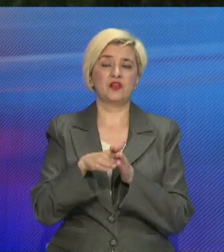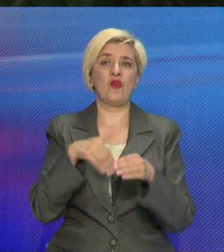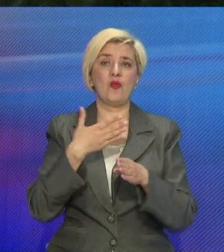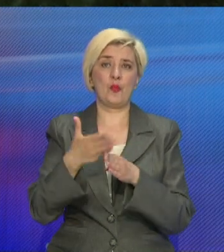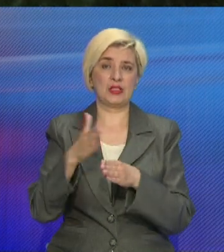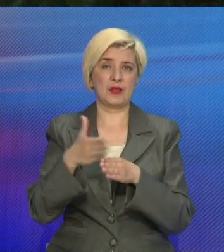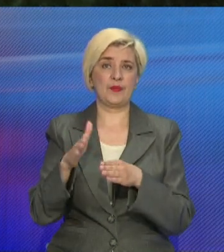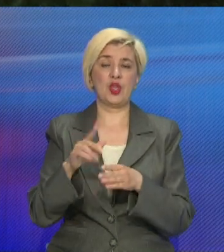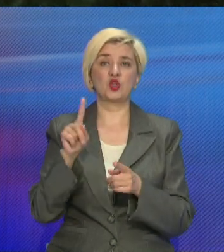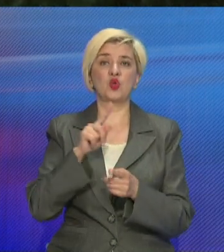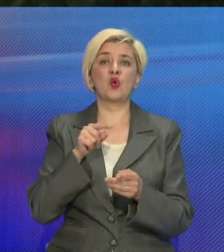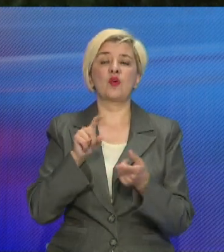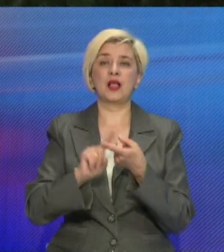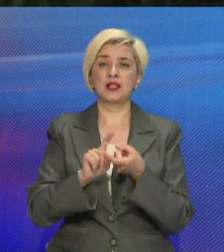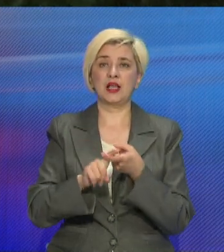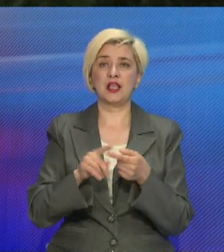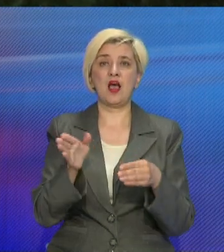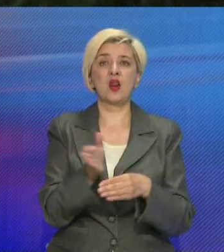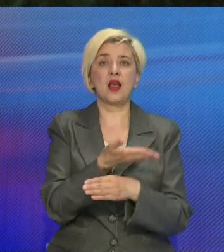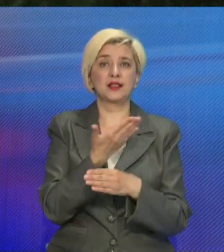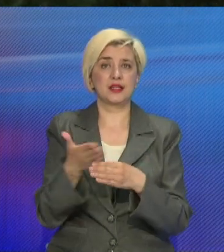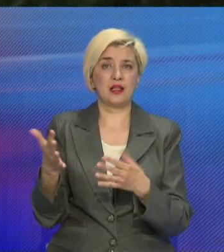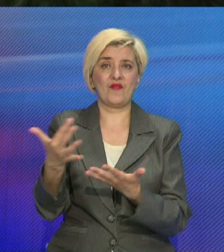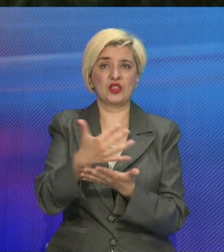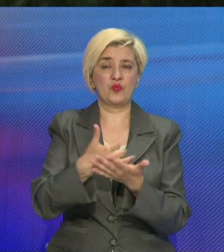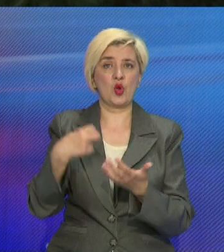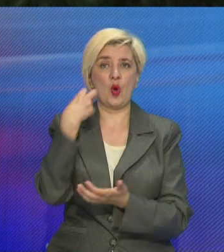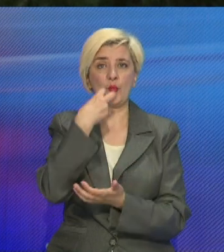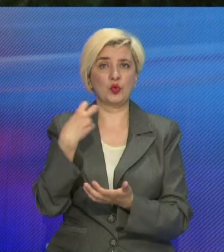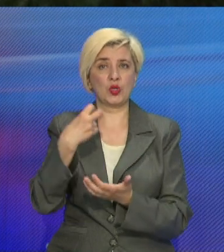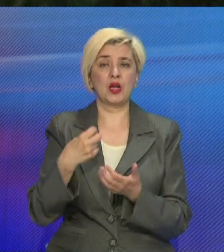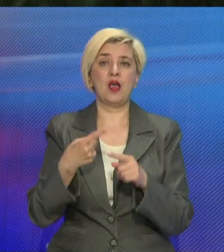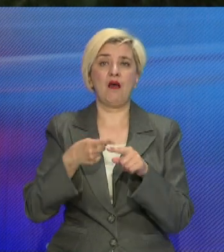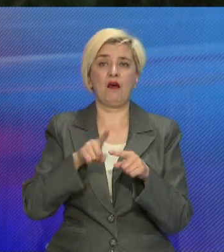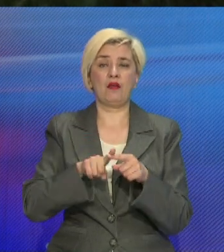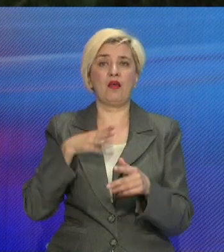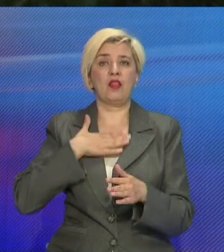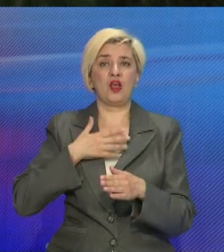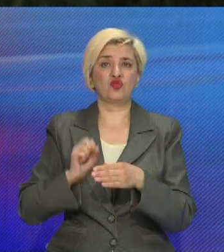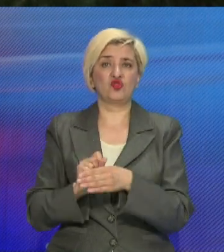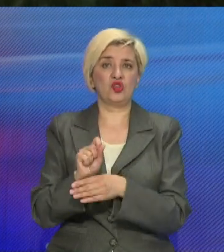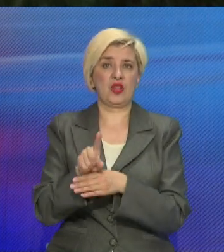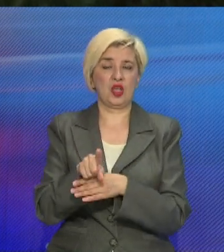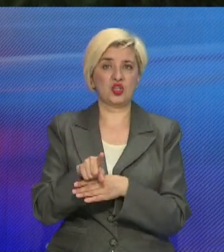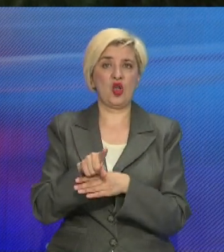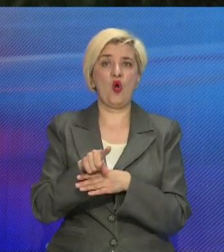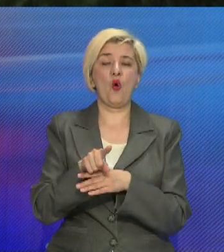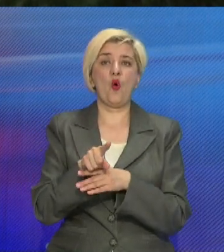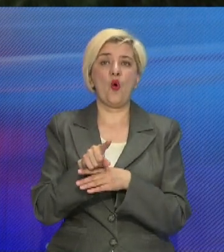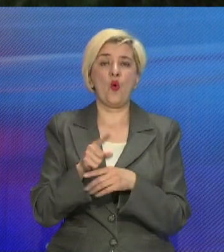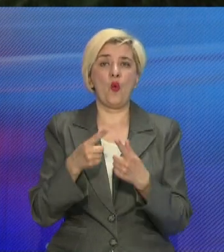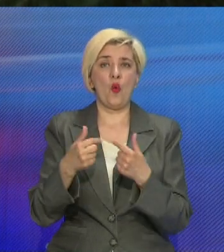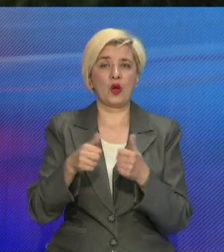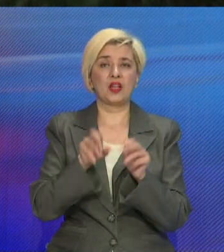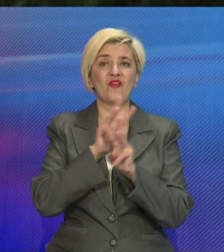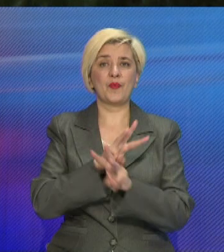Что касается раздельного сбора мусора, то это, безусловно, наша задача, я имею в виду органов Министерства природных ресурсов и